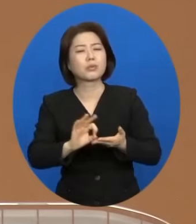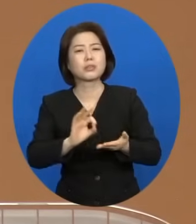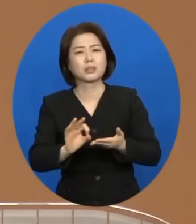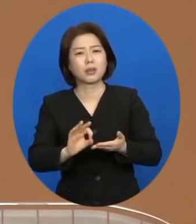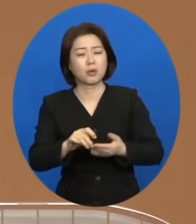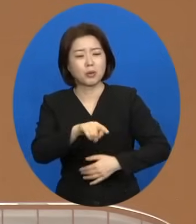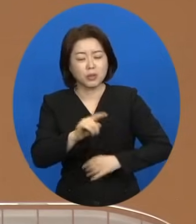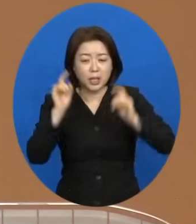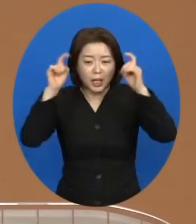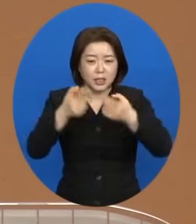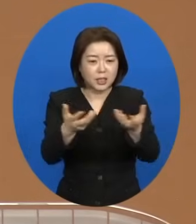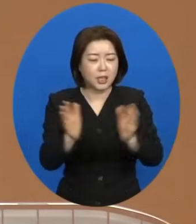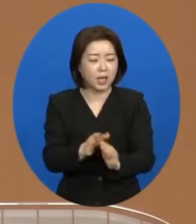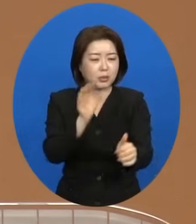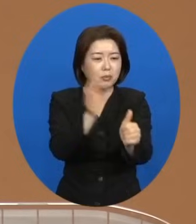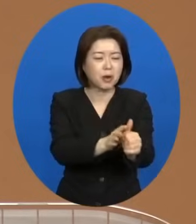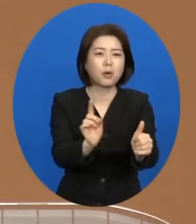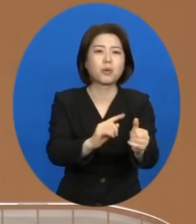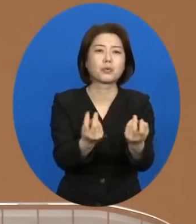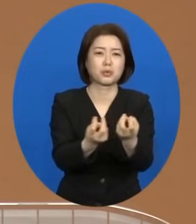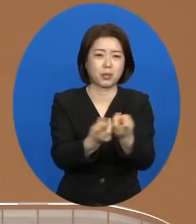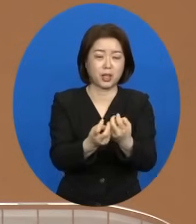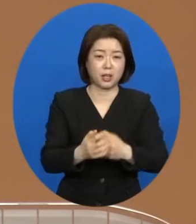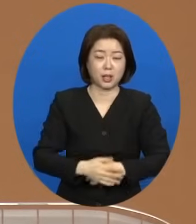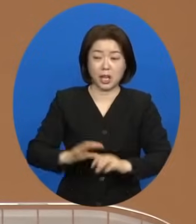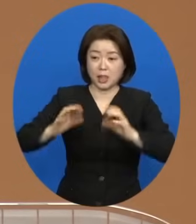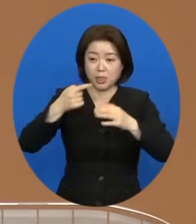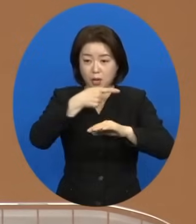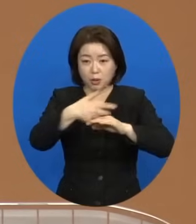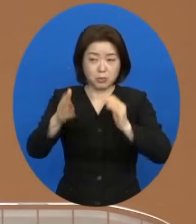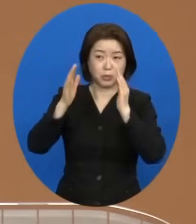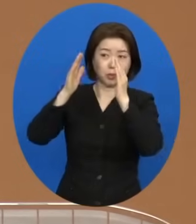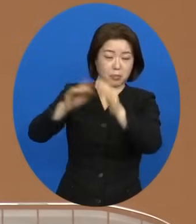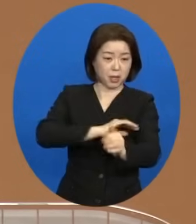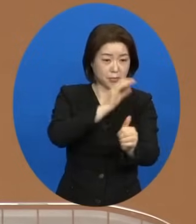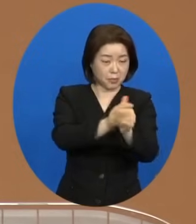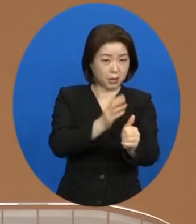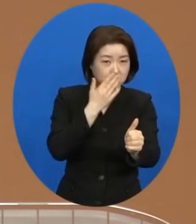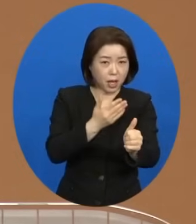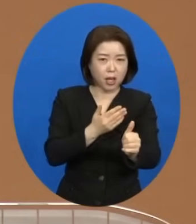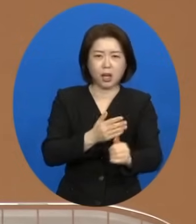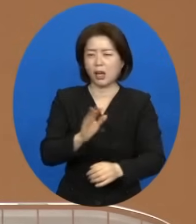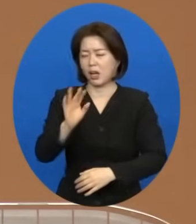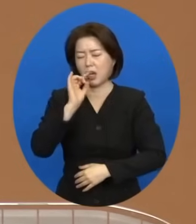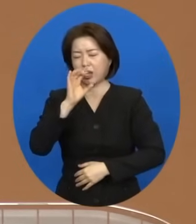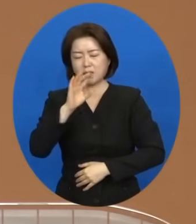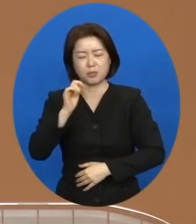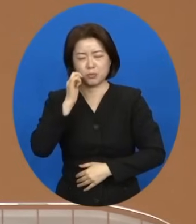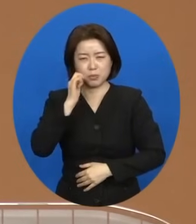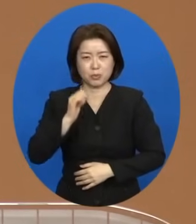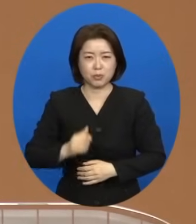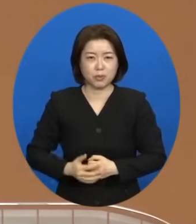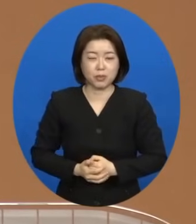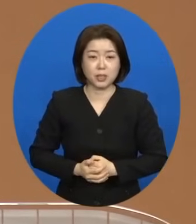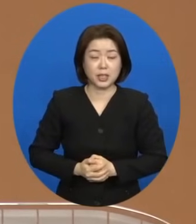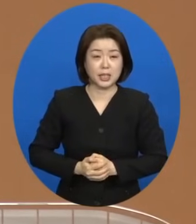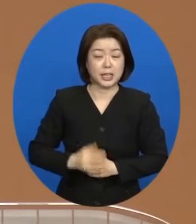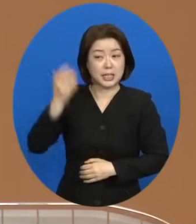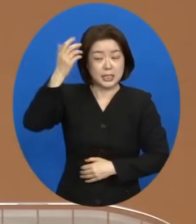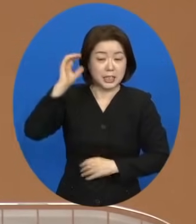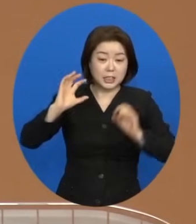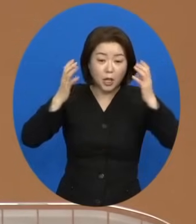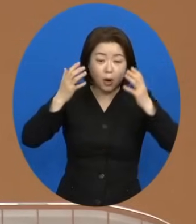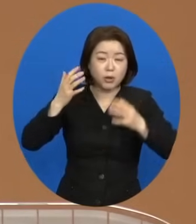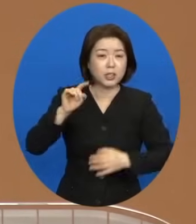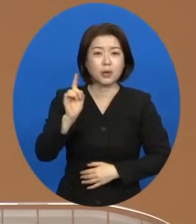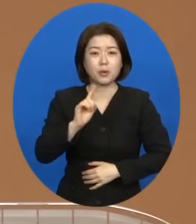맡기며 그에게 나라와 민족의 방향을 맡기겠습니까 못하시는 것이죠 또한 영적 어린아이인 어떻게 알 수 있을까요 내